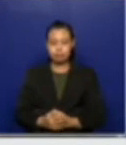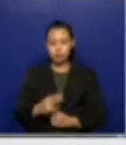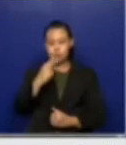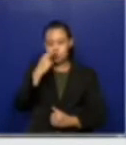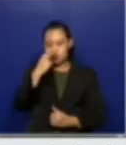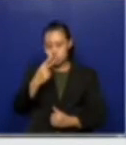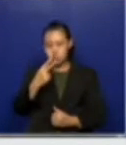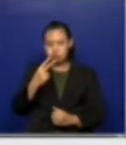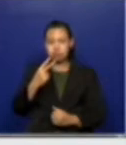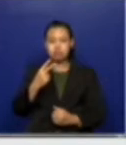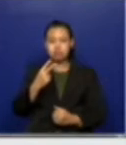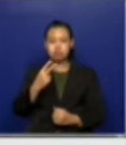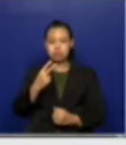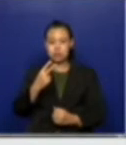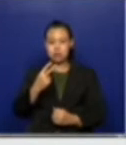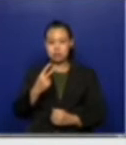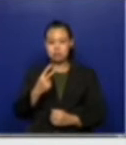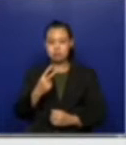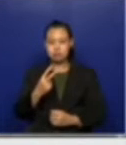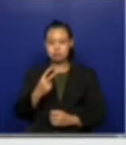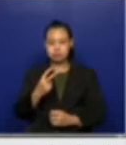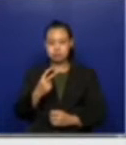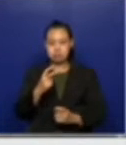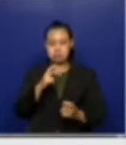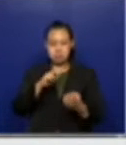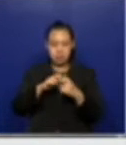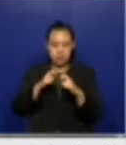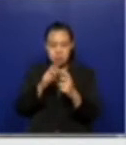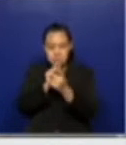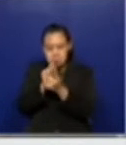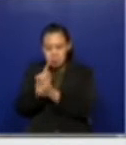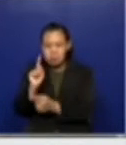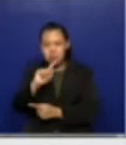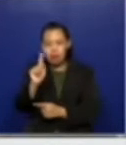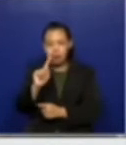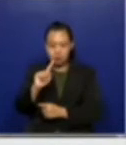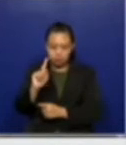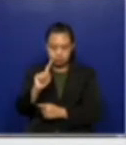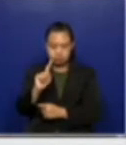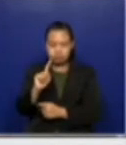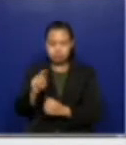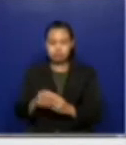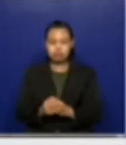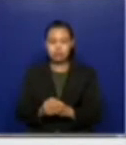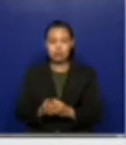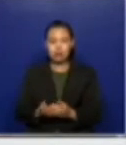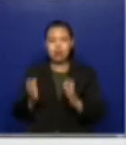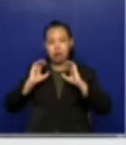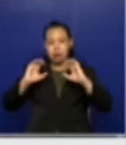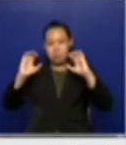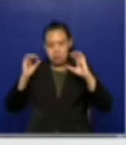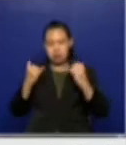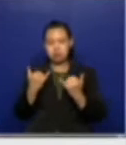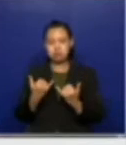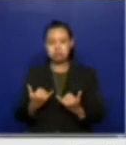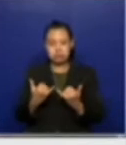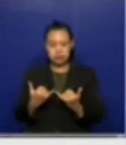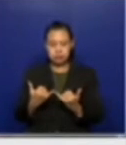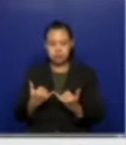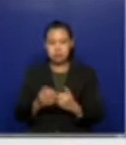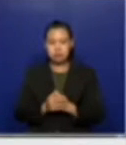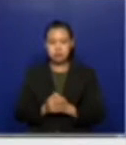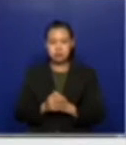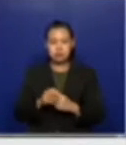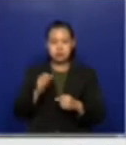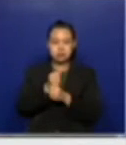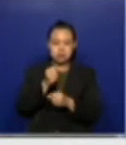ะท้อนว่ารัฐบาลนี้หมดสภาพไร้ความเชื่อมั่นนั่นคือการล